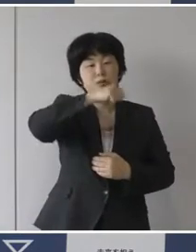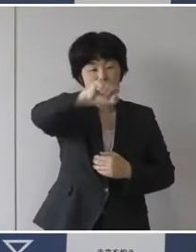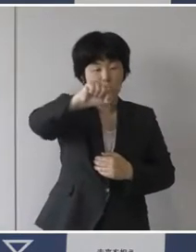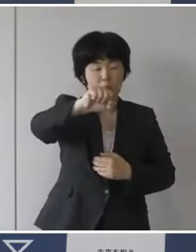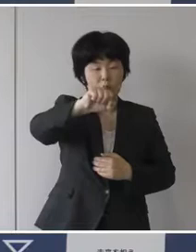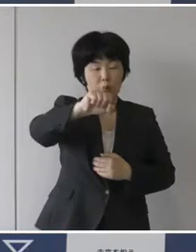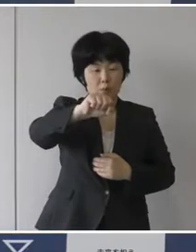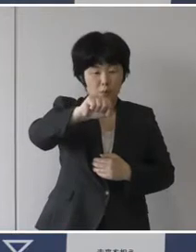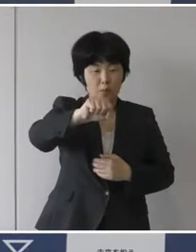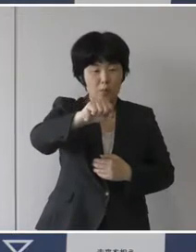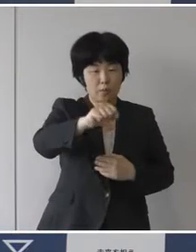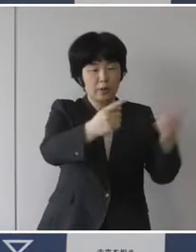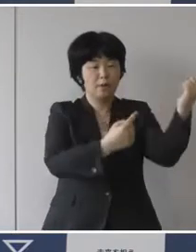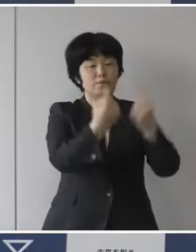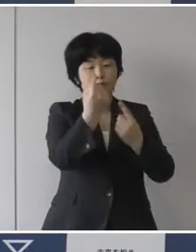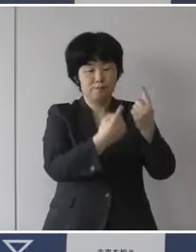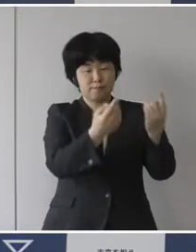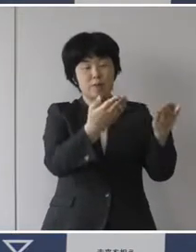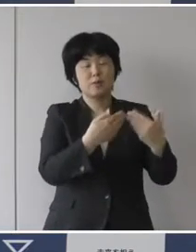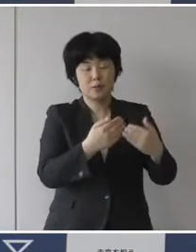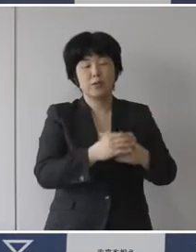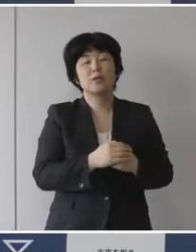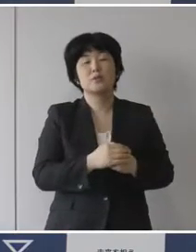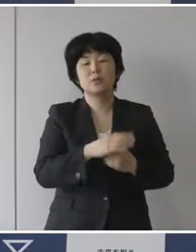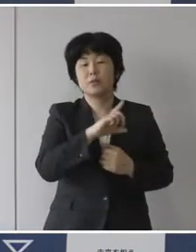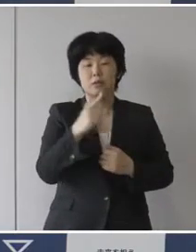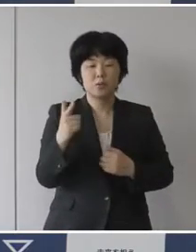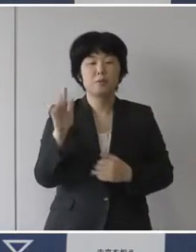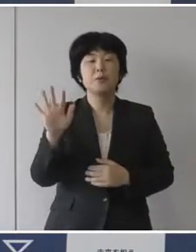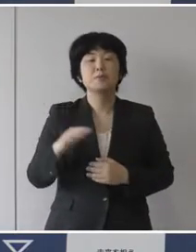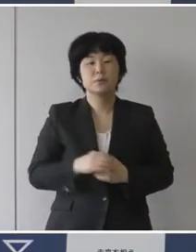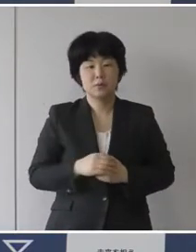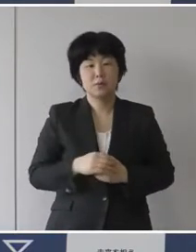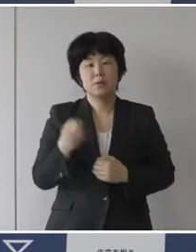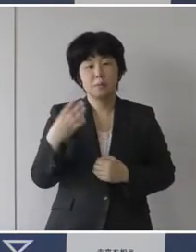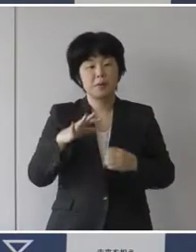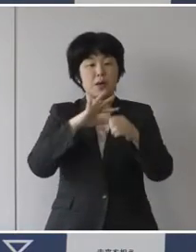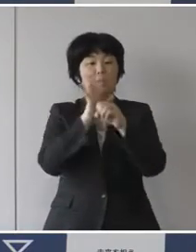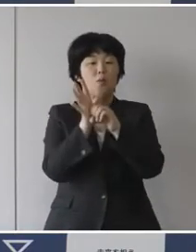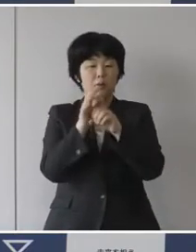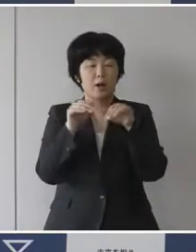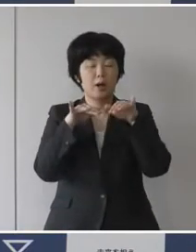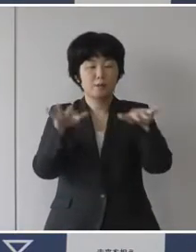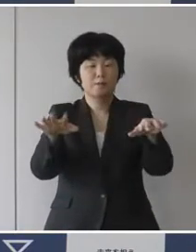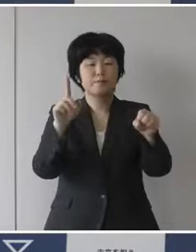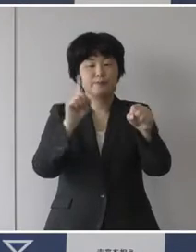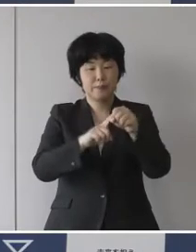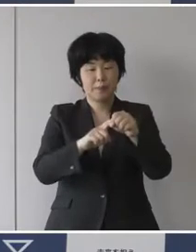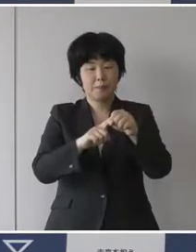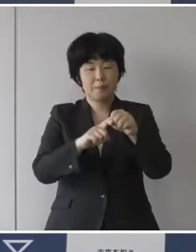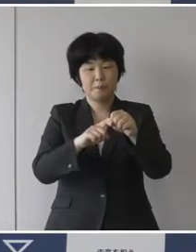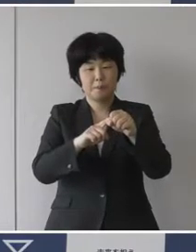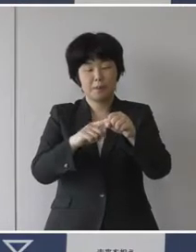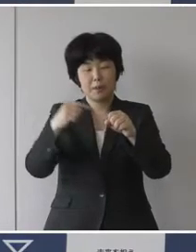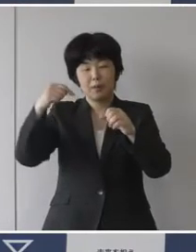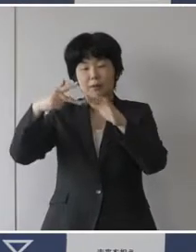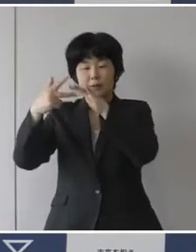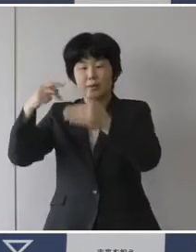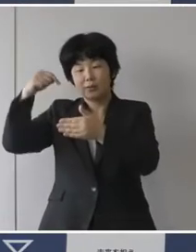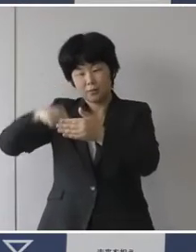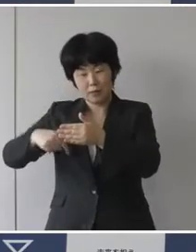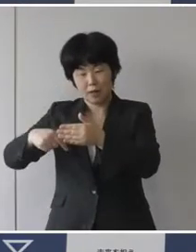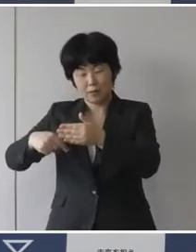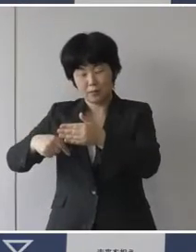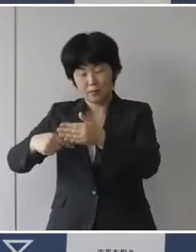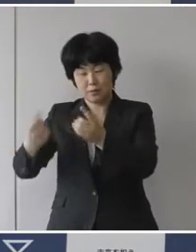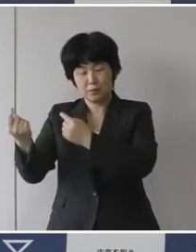し、まあコロナ禍ということで逆にこの屋外施設ということで、まあ屋内よりは安